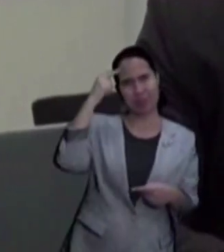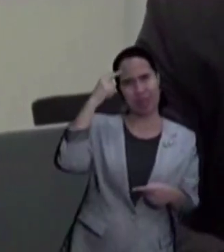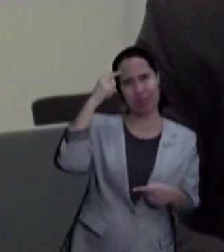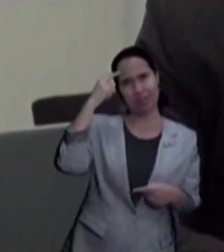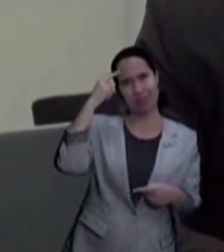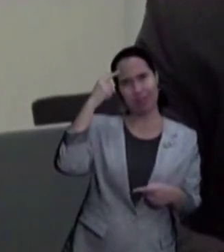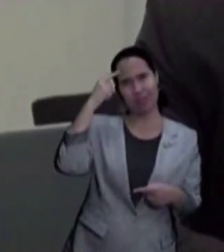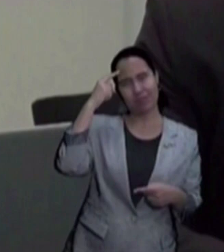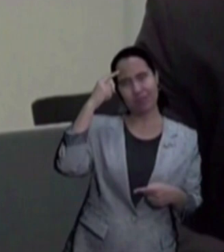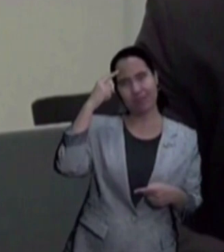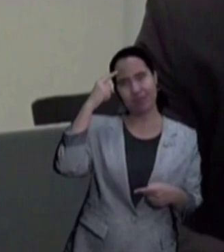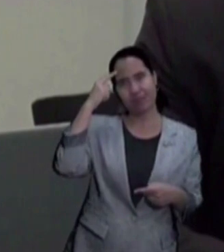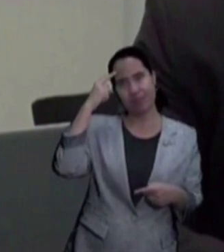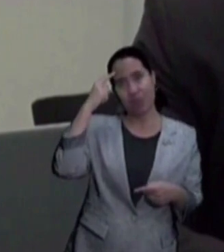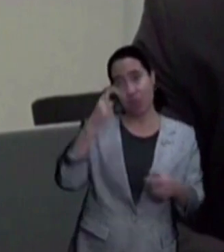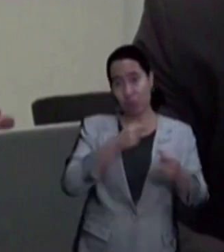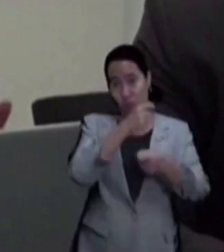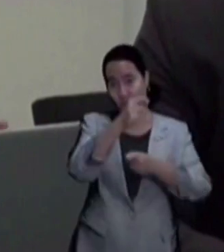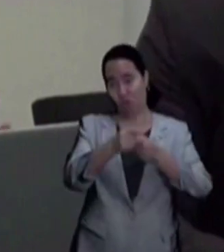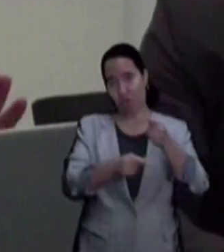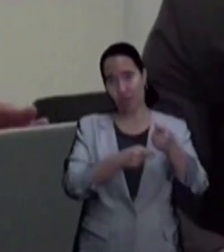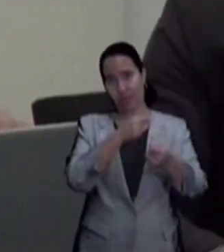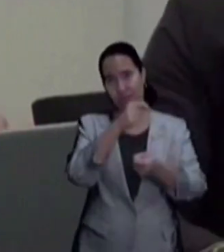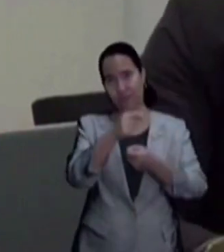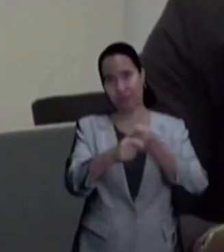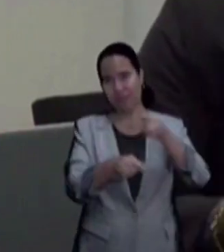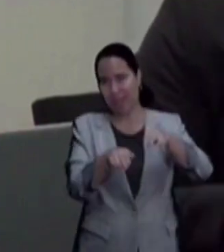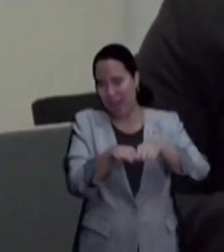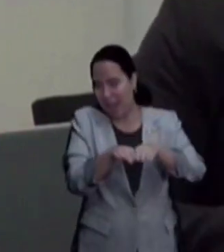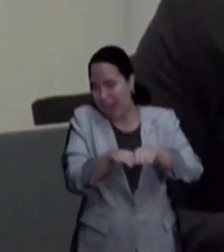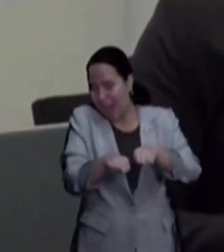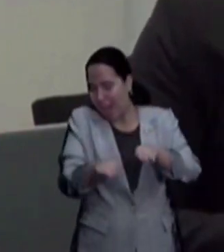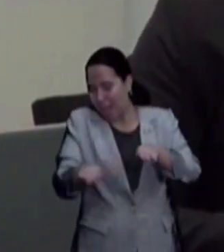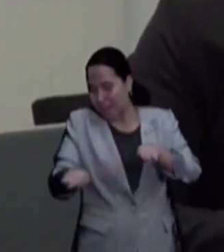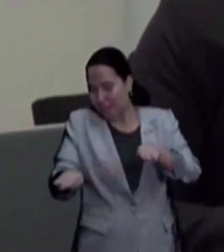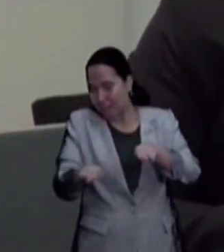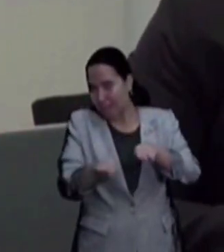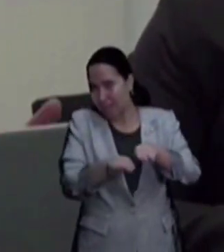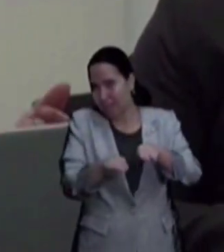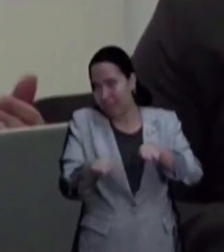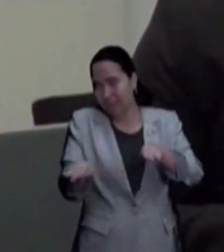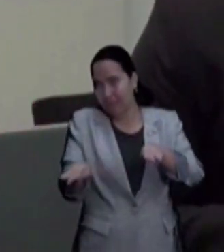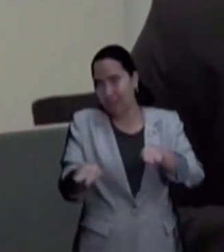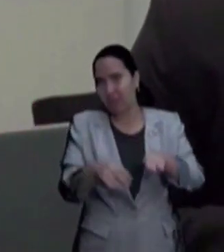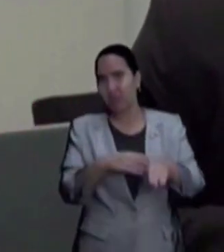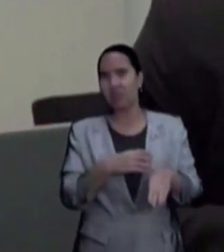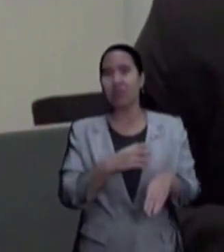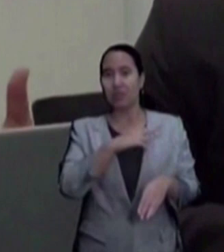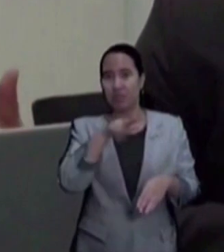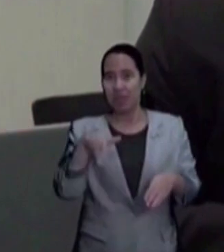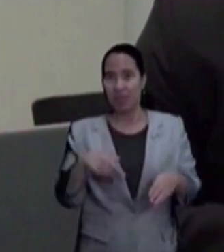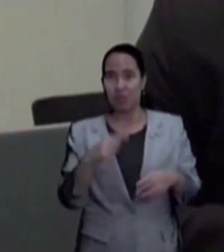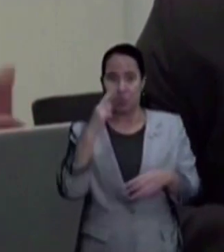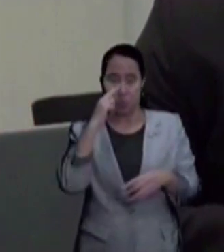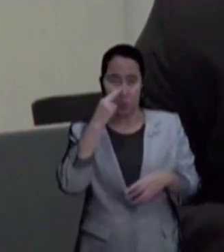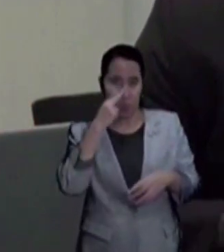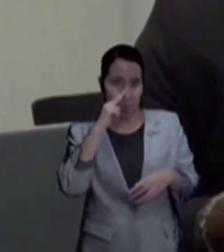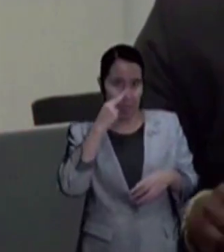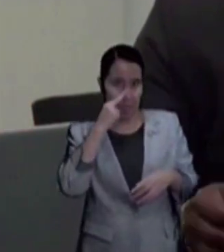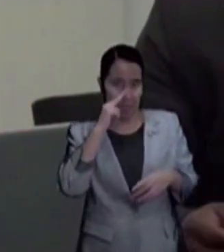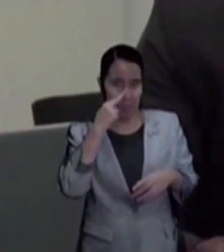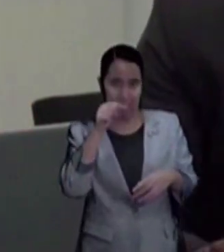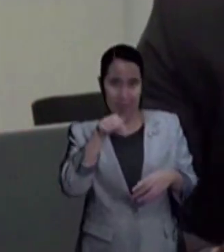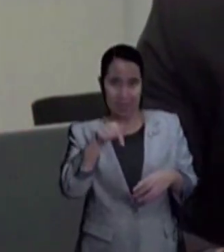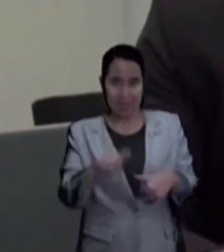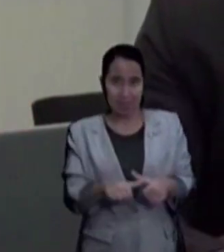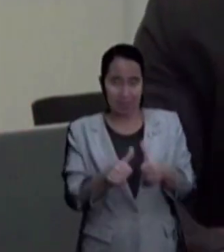gehouden. Om ervoor te zorgen dat we het laagdrempelig houden in de zin van, tijdens onze pilotproject, dit project,